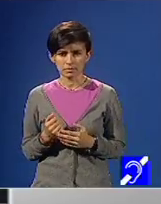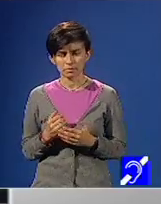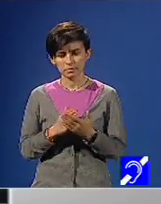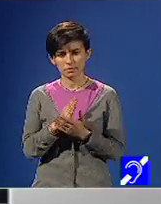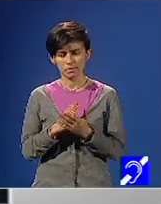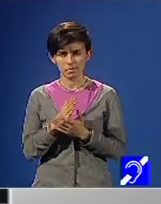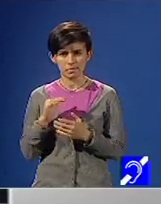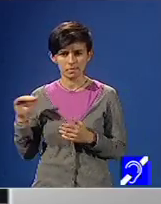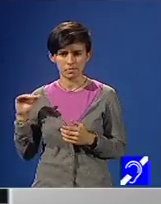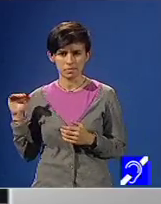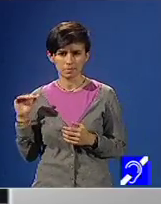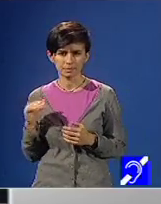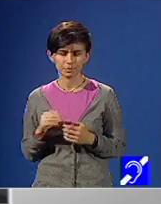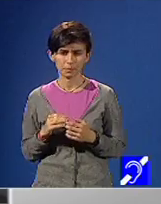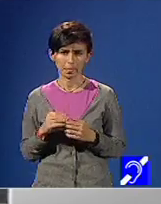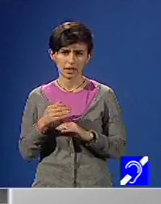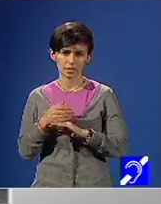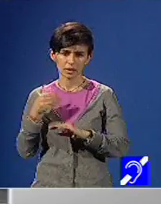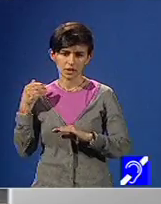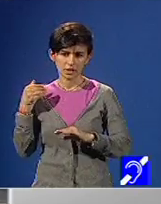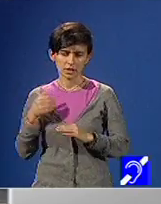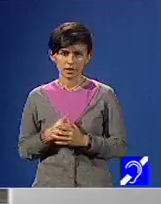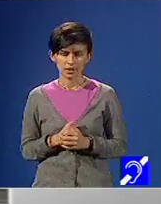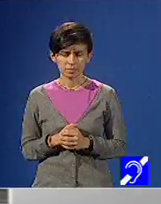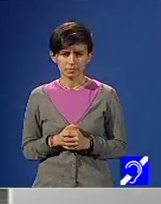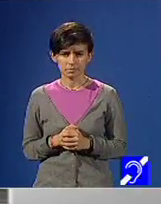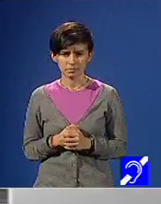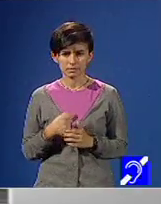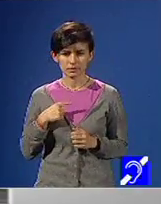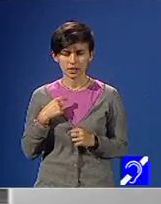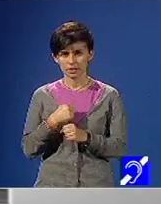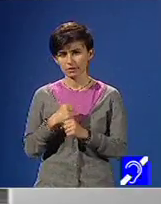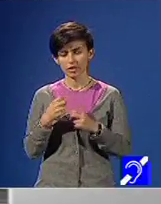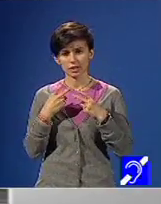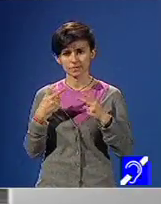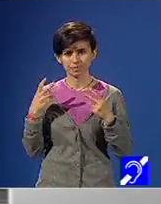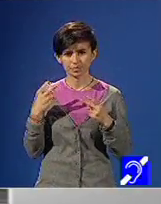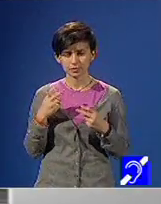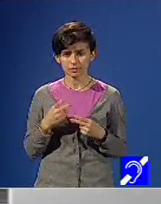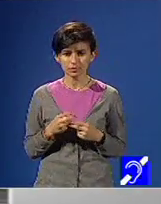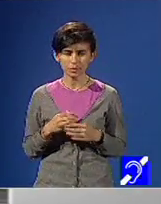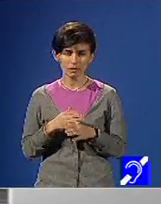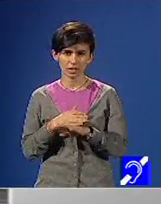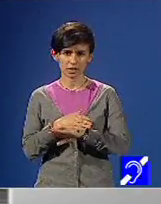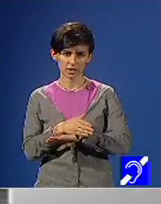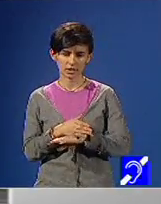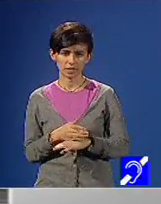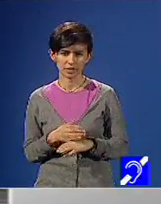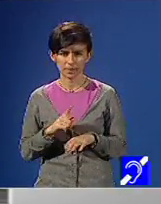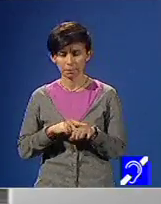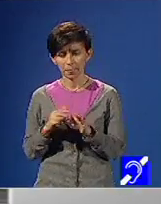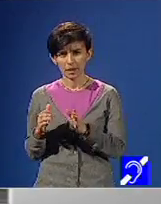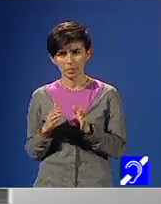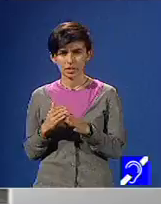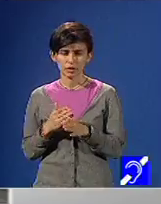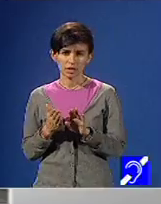servicii copiilor cât mai de timpuriu. Este foarte important momentul intervenției, momentul debutului